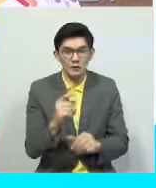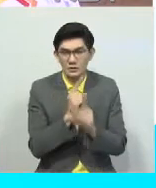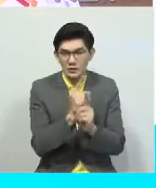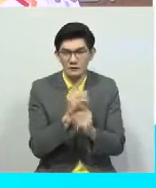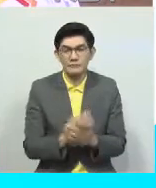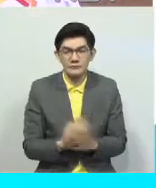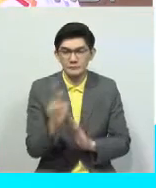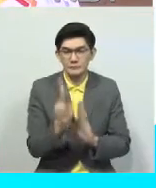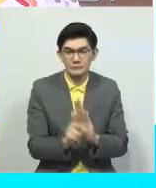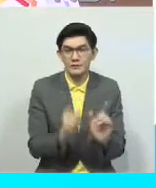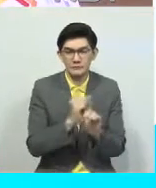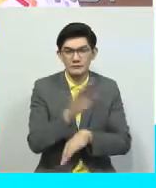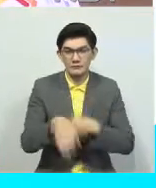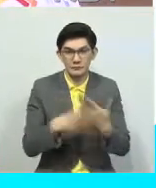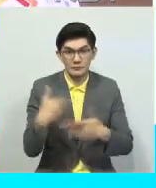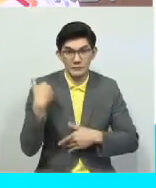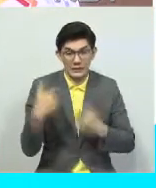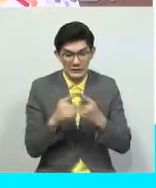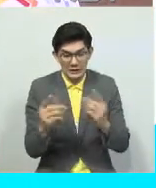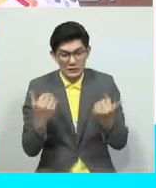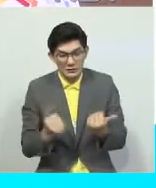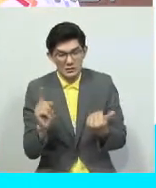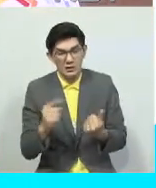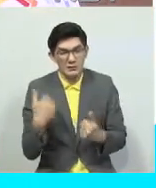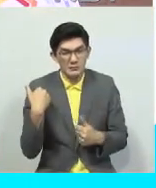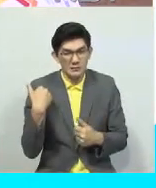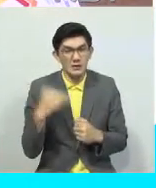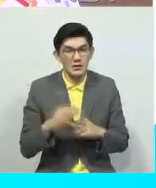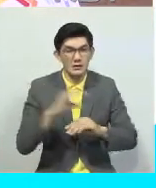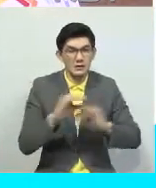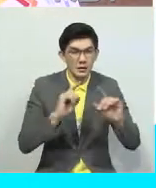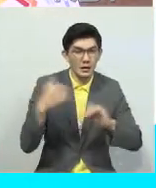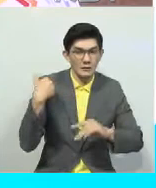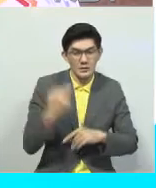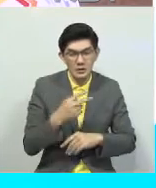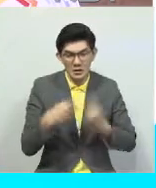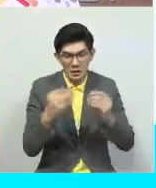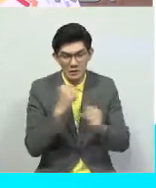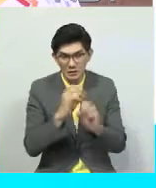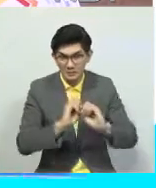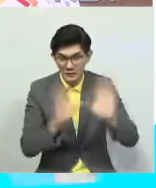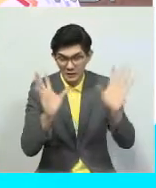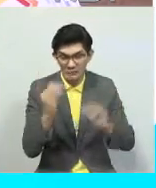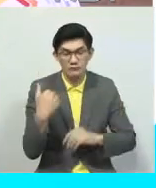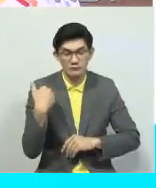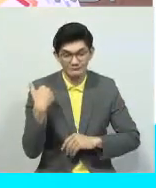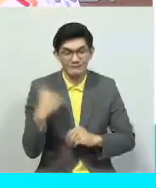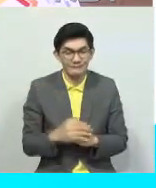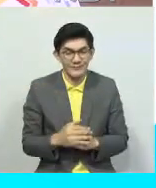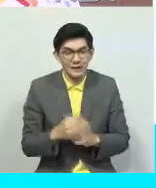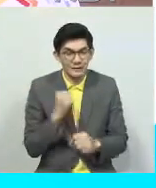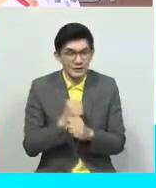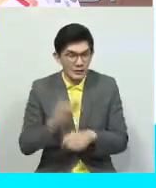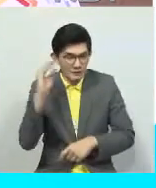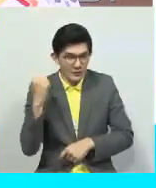างๆกฎหมายต่างๆทุกตัวเพียงแต่ว่าในส่วนปลีกย่อยส่วนโครงการนั้นต้องทำให้โปร่งใสให้มากยิ่งขึ้นสิ่งสำคัญวันนี้คือการสร้างความเ